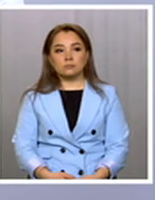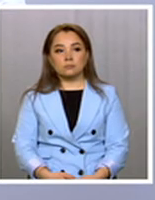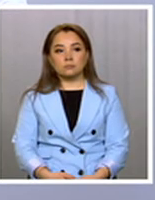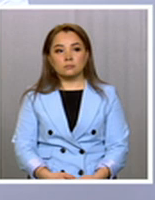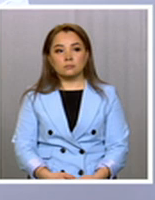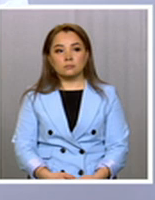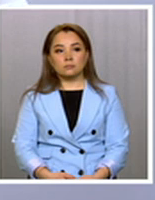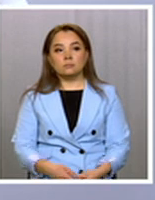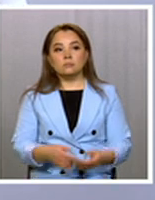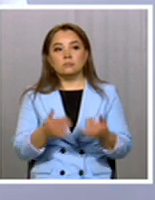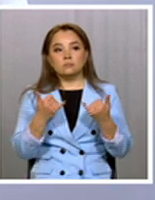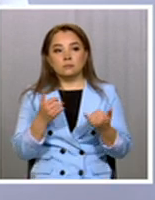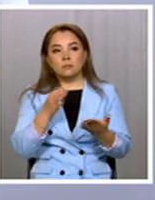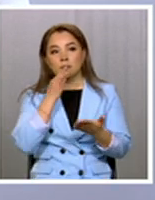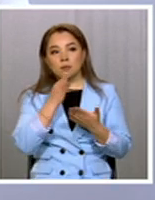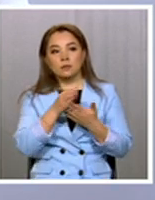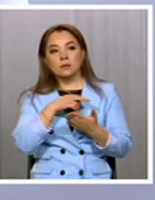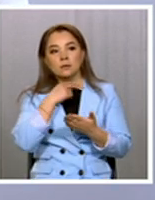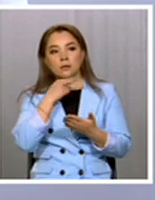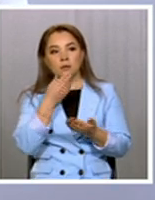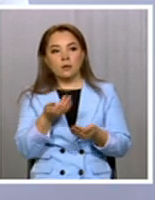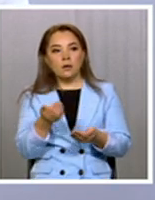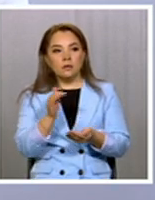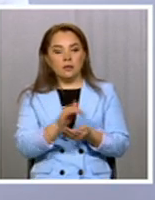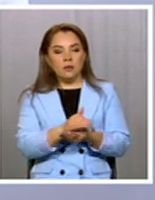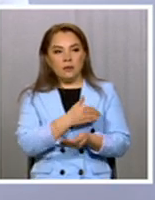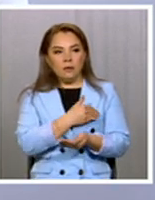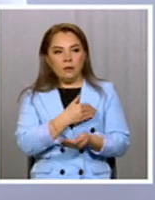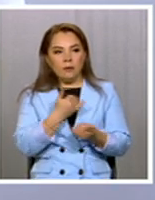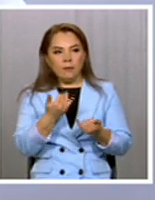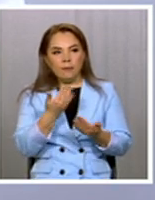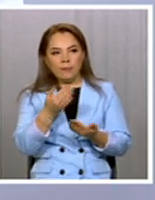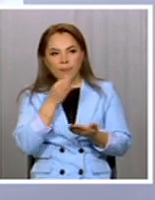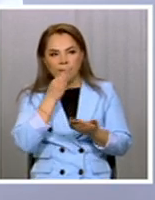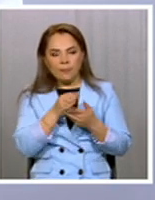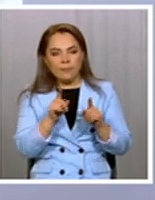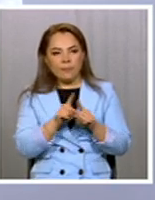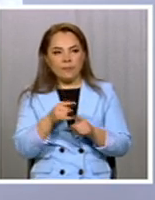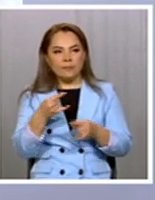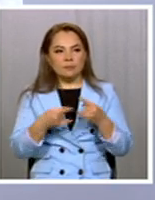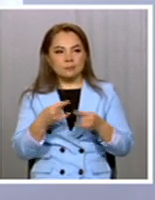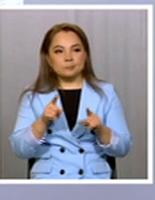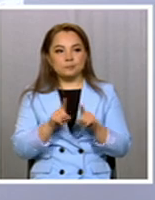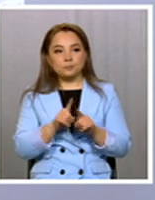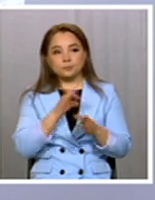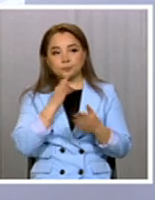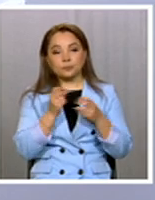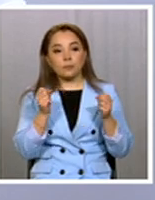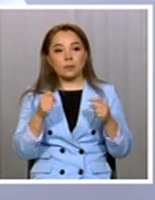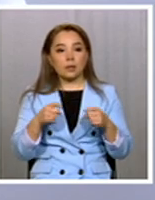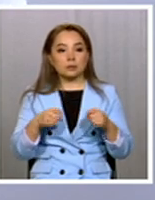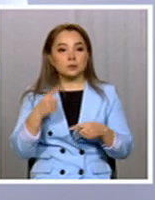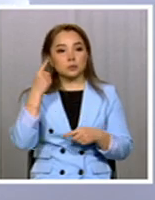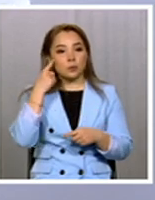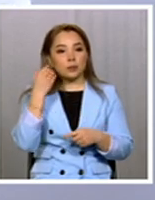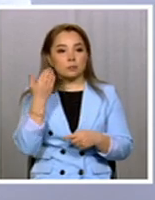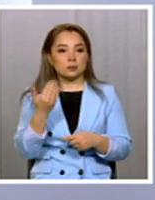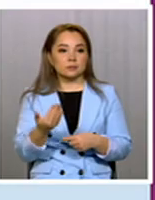Енді жауабымен танысып көрейік. Сіздердің жауаптарыңыз экрандағы жауаптармен сәйкес келеді деп